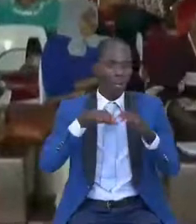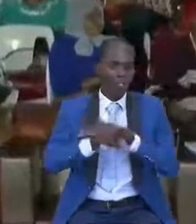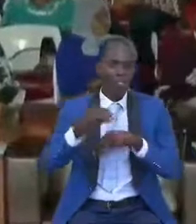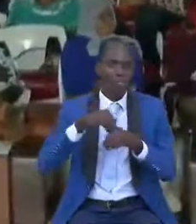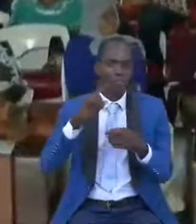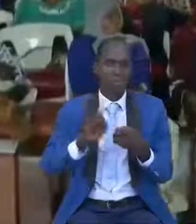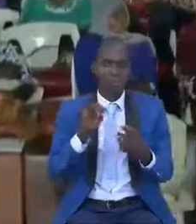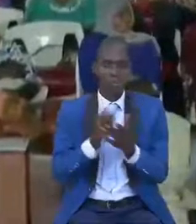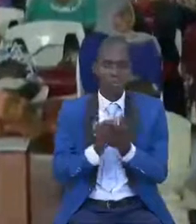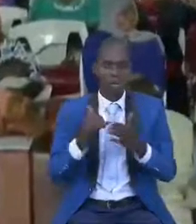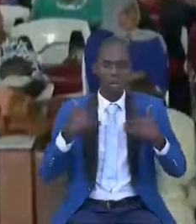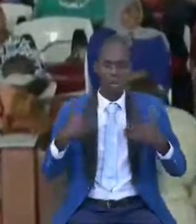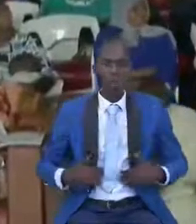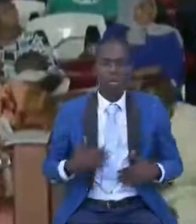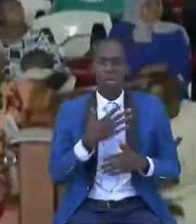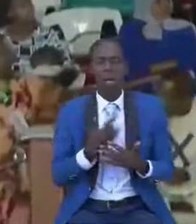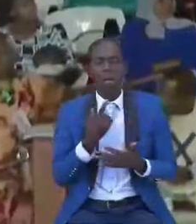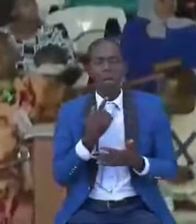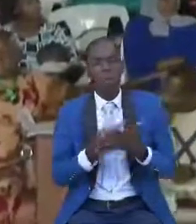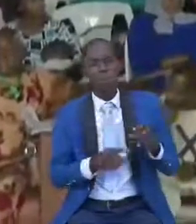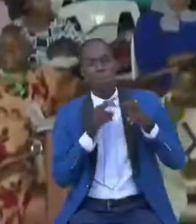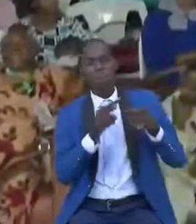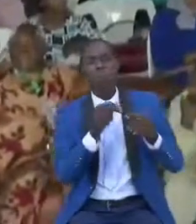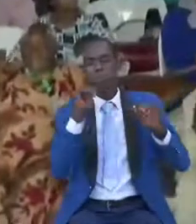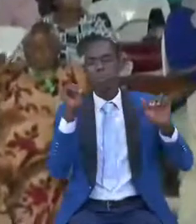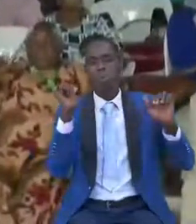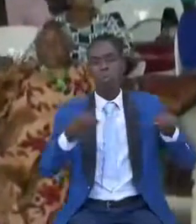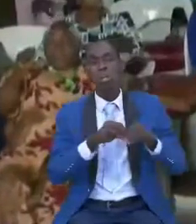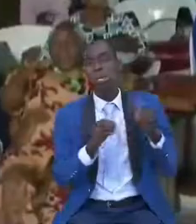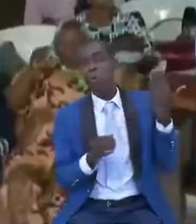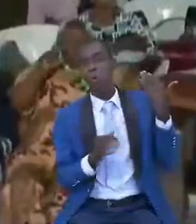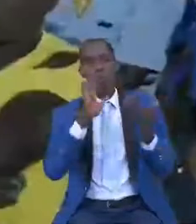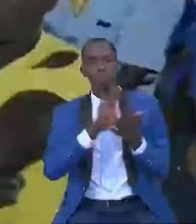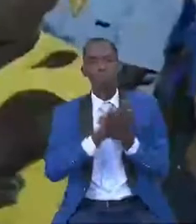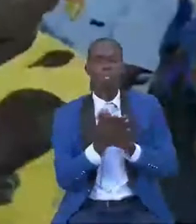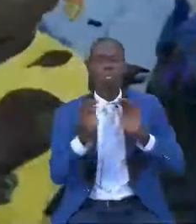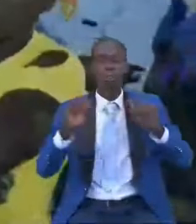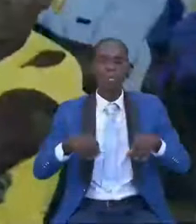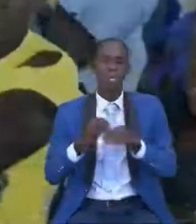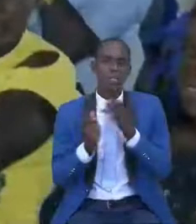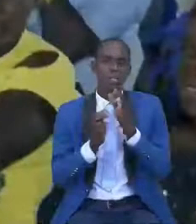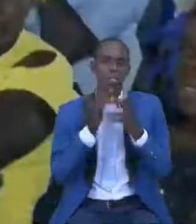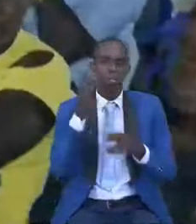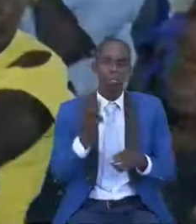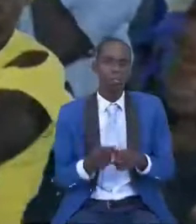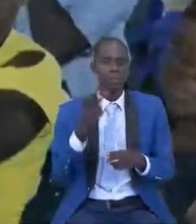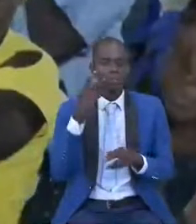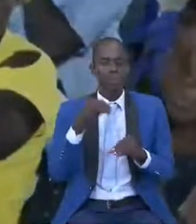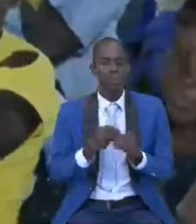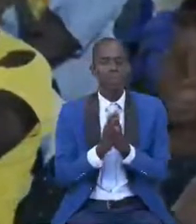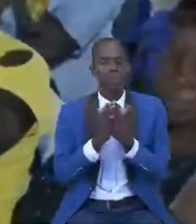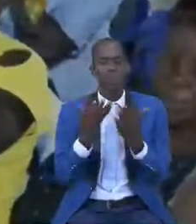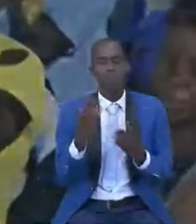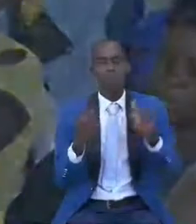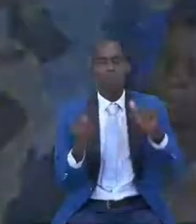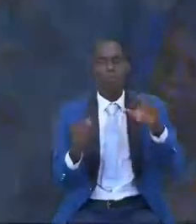puissance créatrice va entrer dans ce corps et ce qui semblait impossible par le passé sera